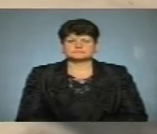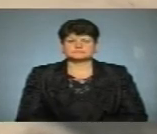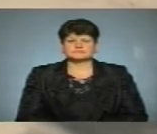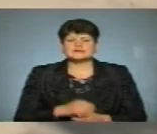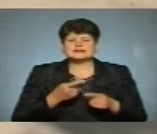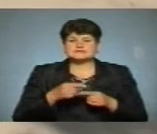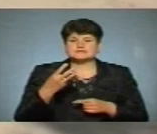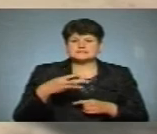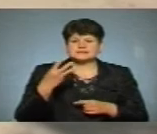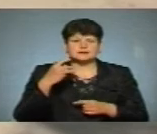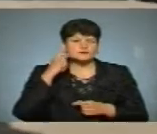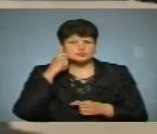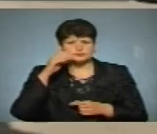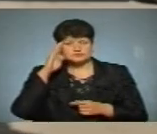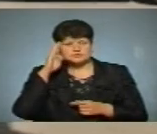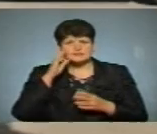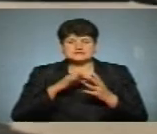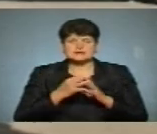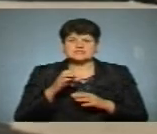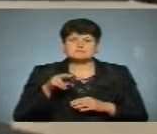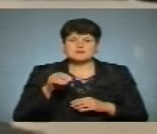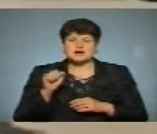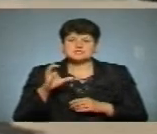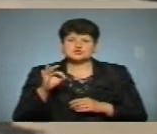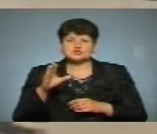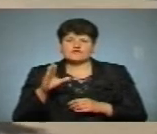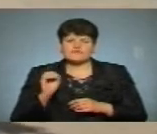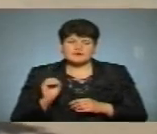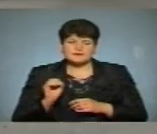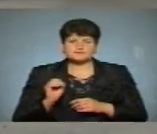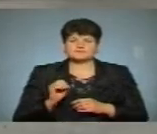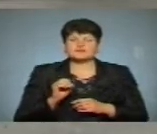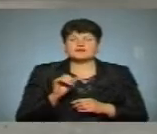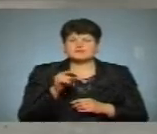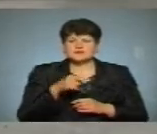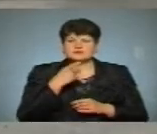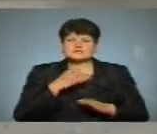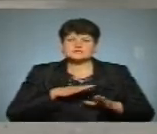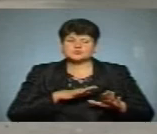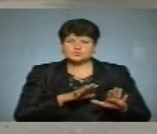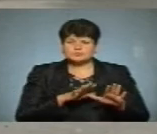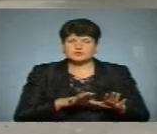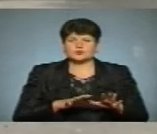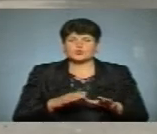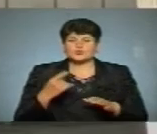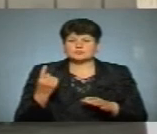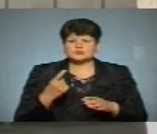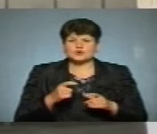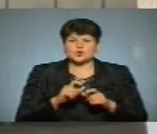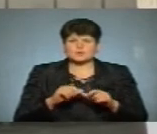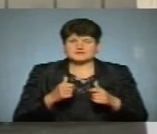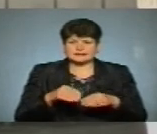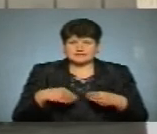Це 33-річний житель села Спасове Новгородківського району Іван Кобільник. Заступник обласного комісара Андрій Лисенко видає